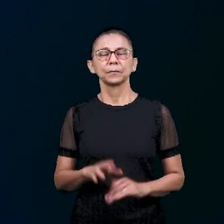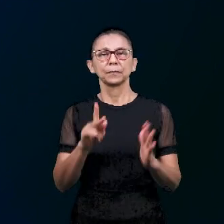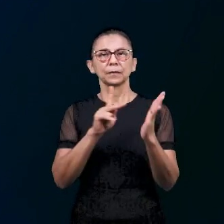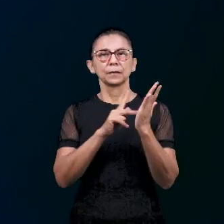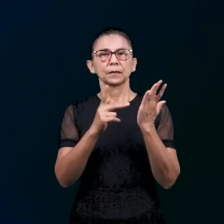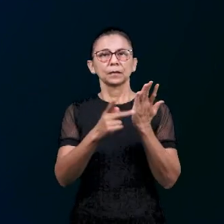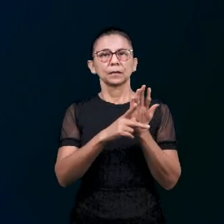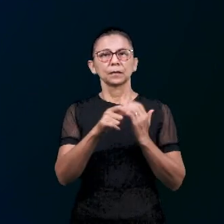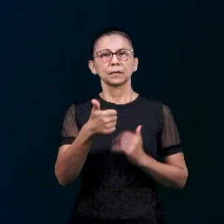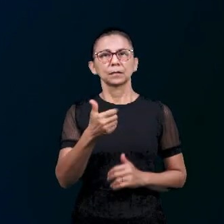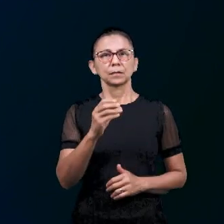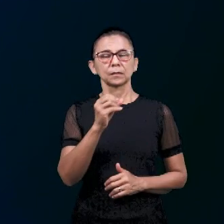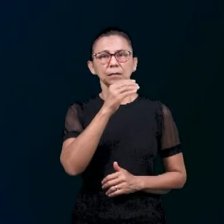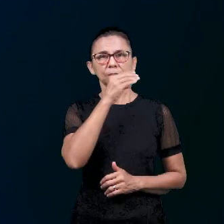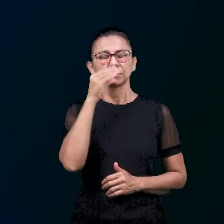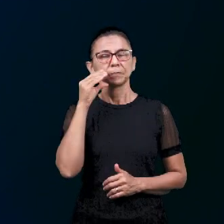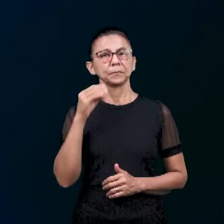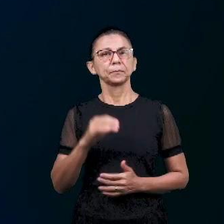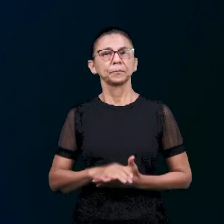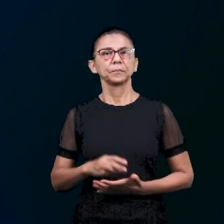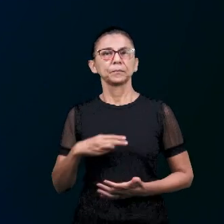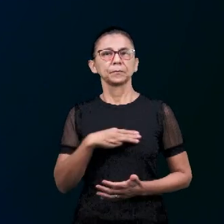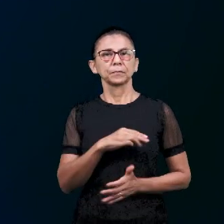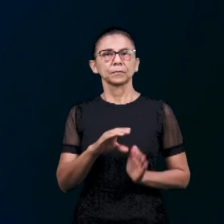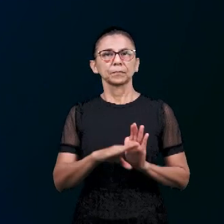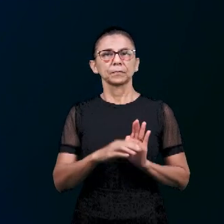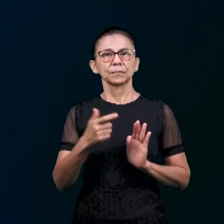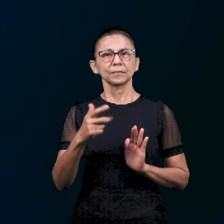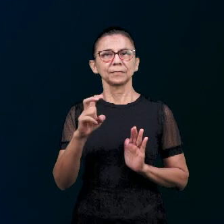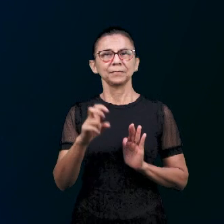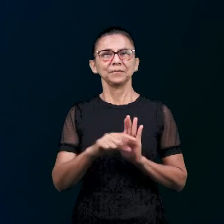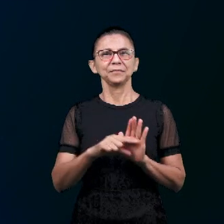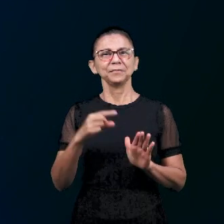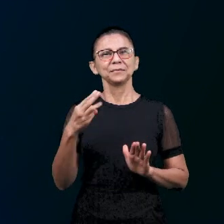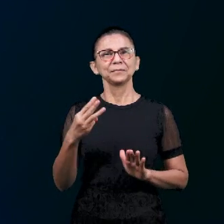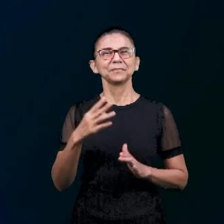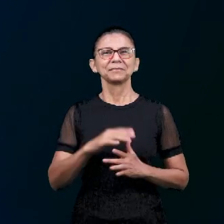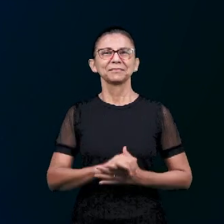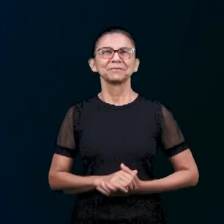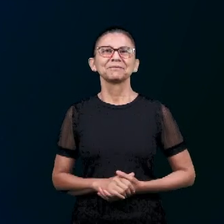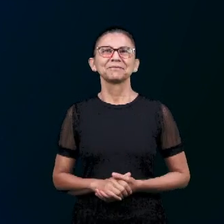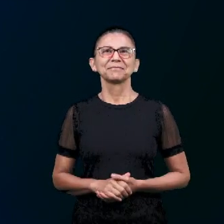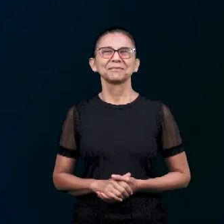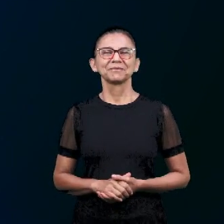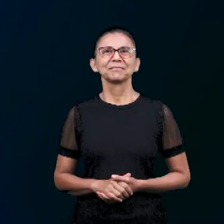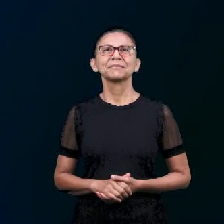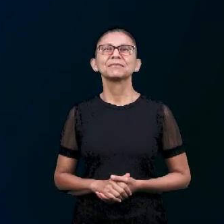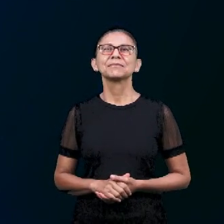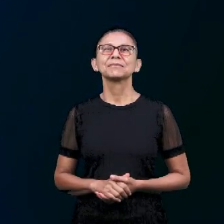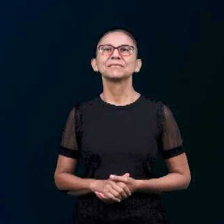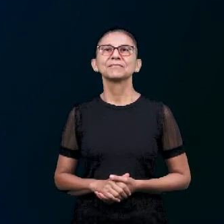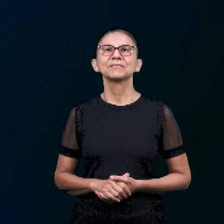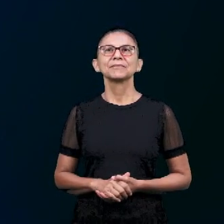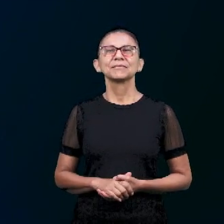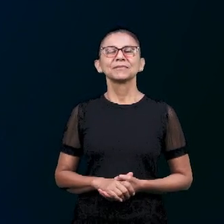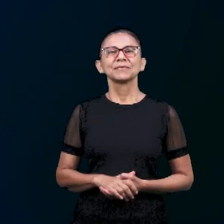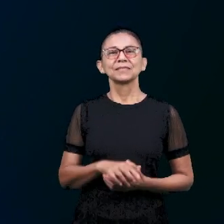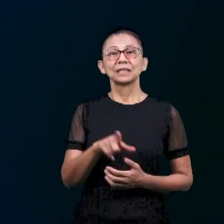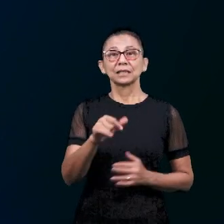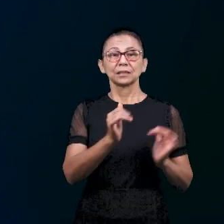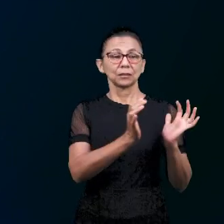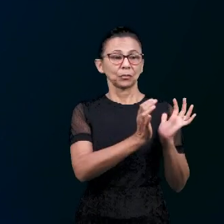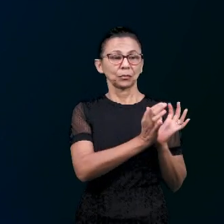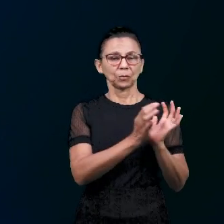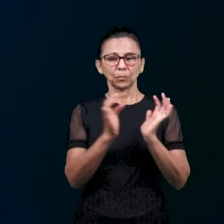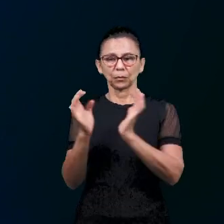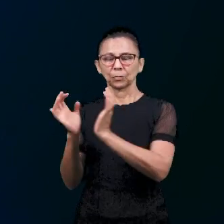dans l'évangile de Matthieu, chapitre 25, verset 10, qui dit l'époux est arrivé et celles qui étaient prêtes sont entrées avec